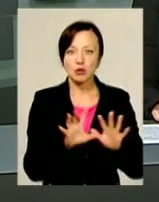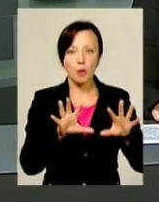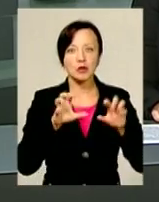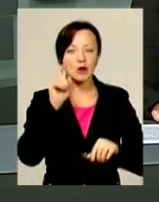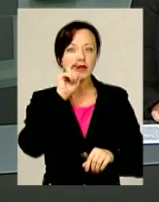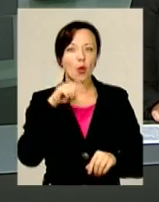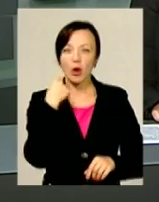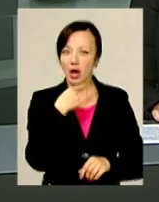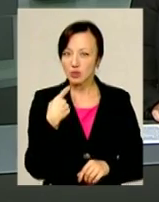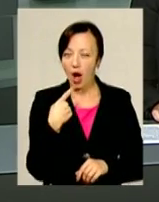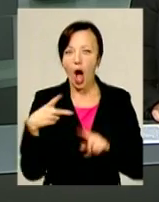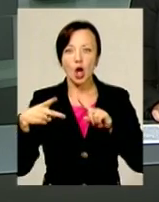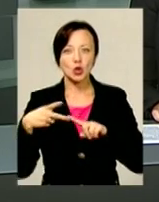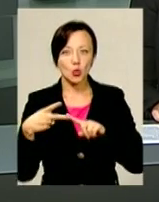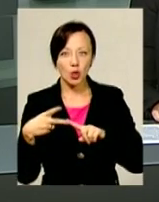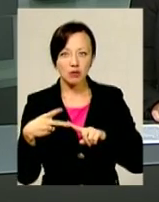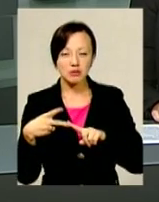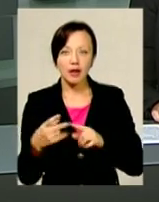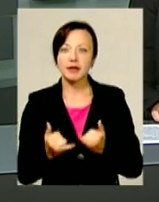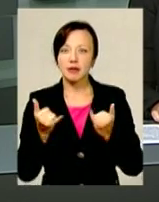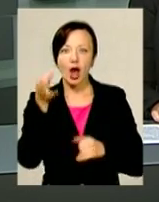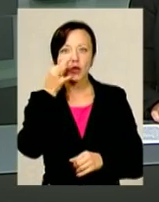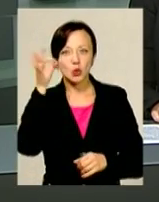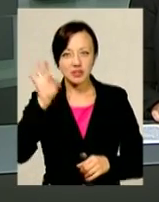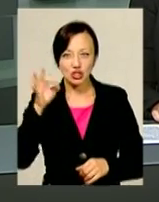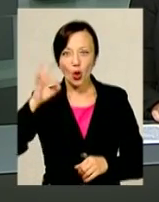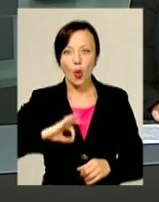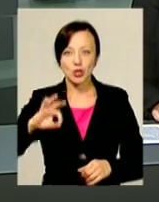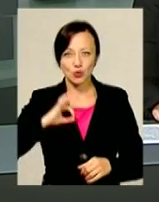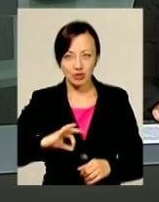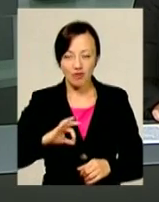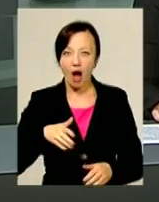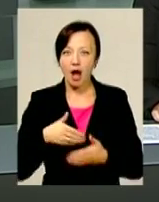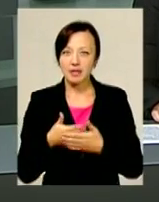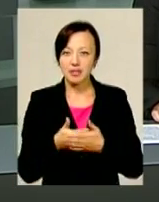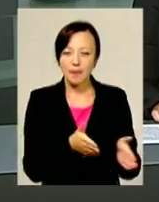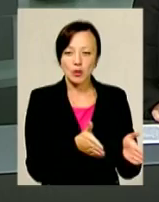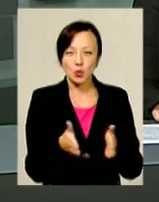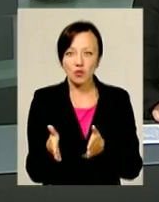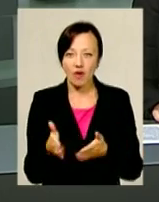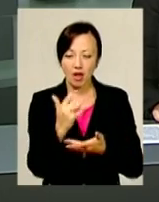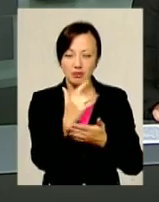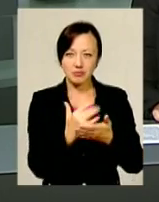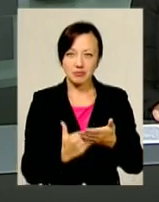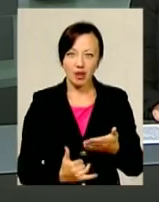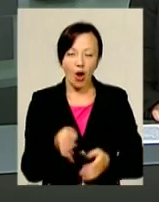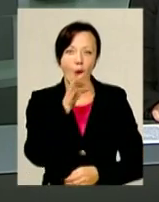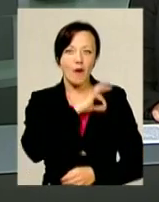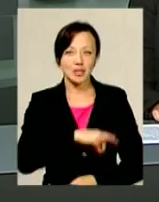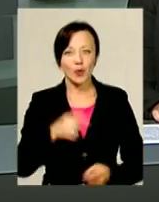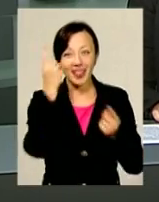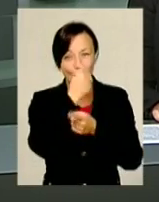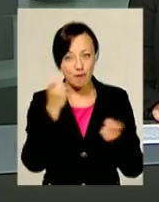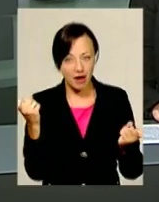опановувати українську. Другий, так би мовити, для досвідчених користувачів. Активісти вже підготували цілу купу корисної